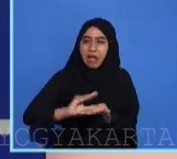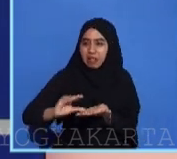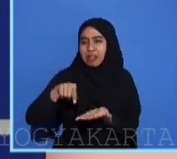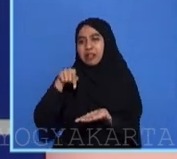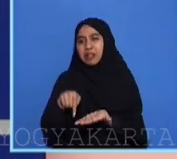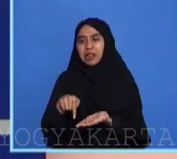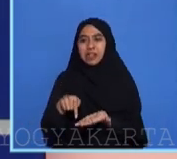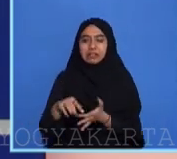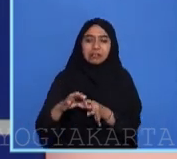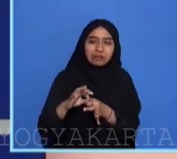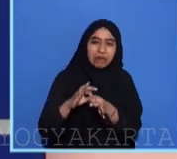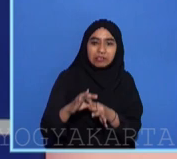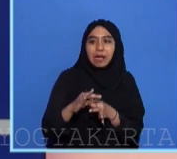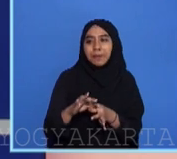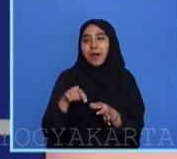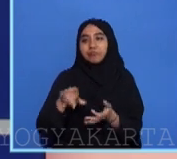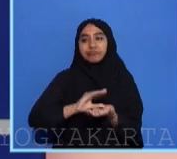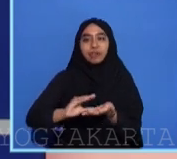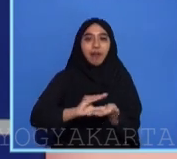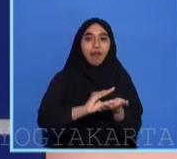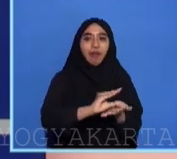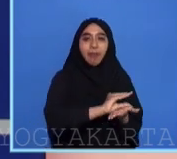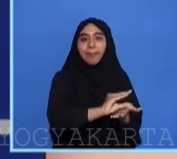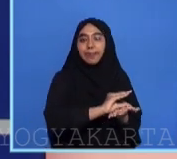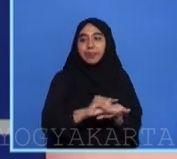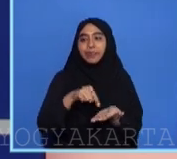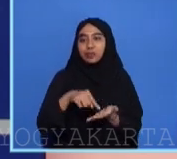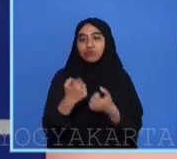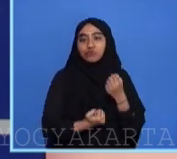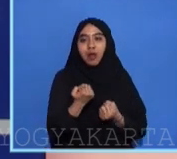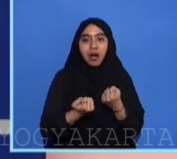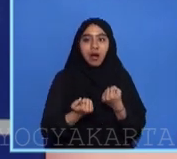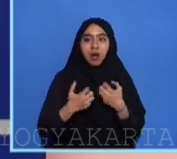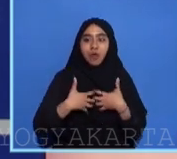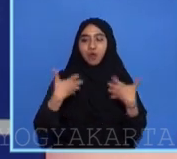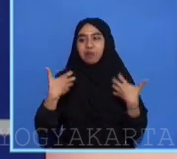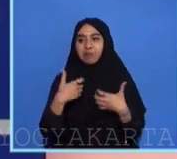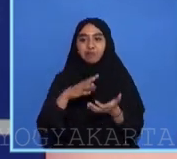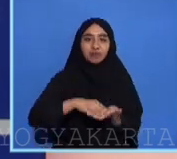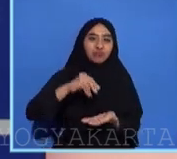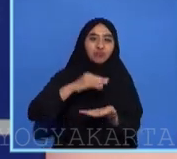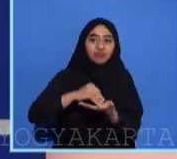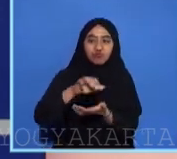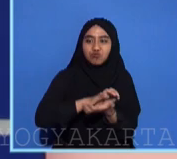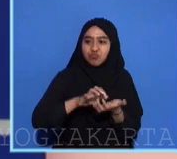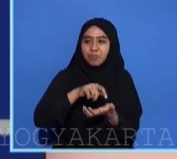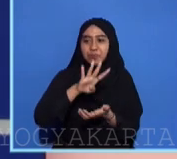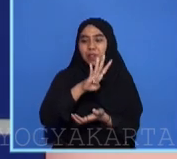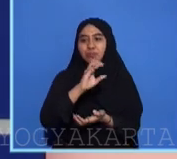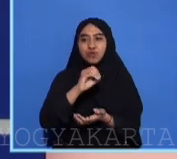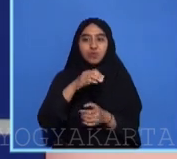Mitra terkait menyalurkan bantuan usaha ternak dan kompos bagi 40 warga di